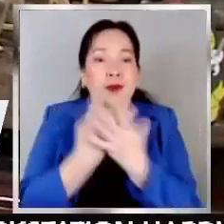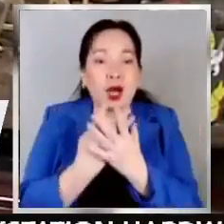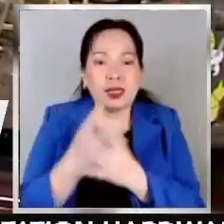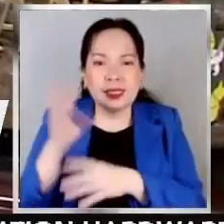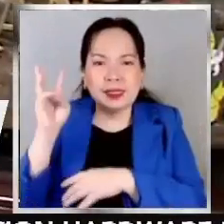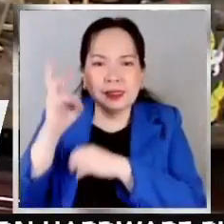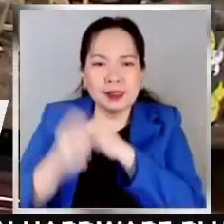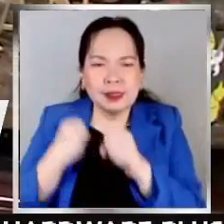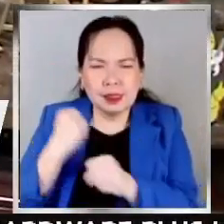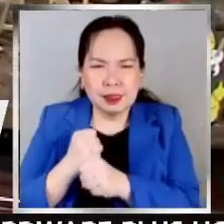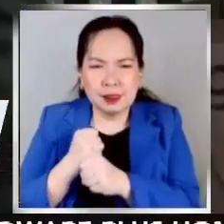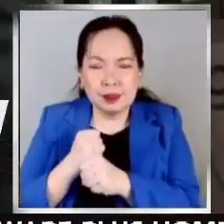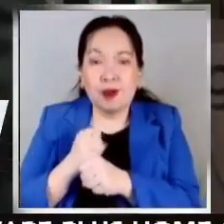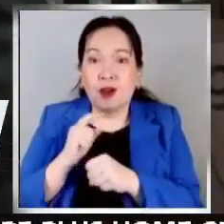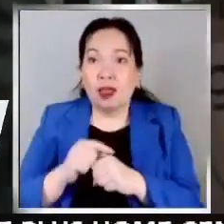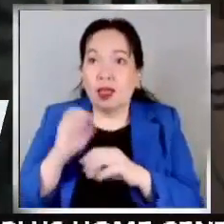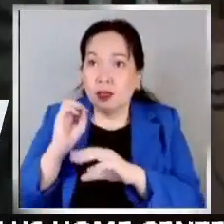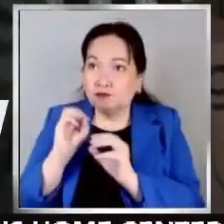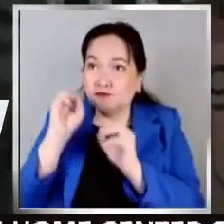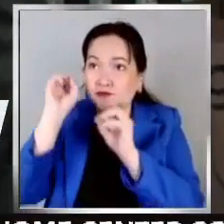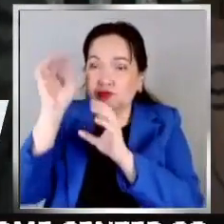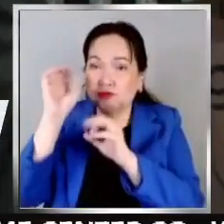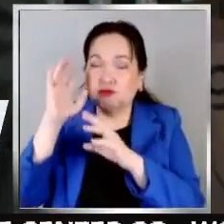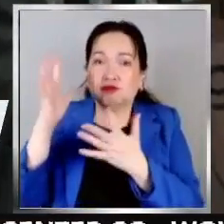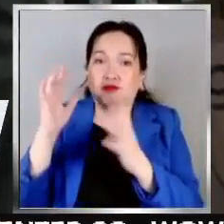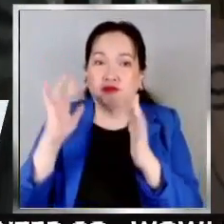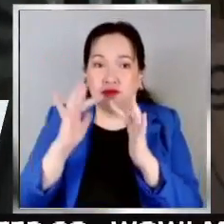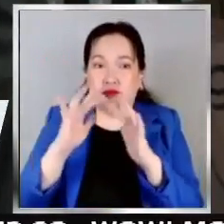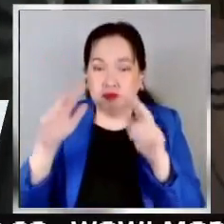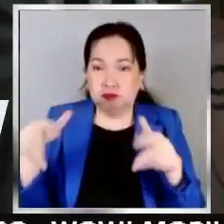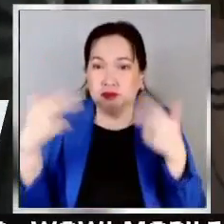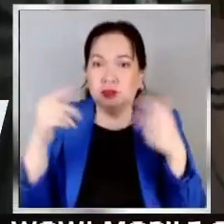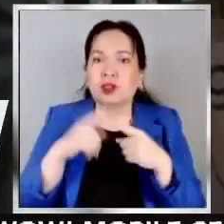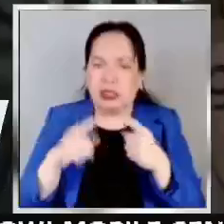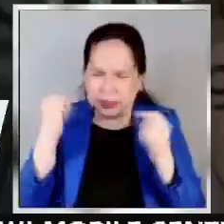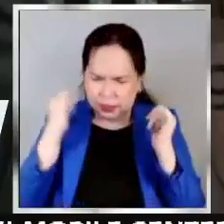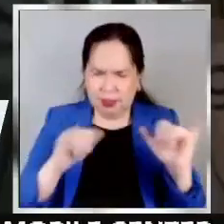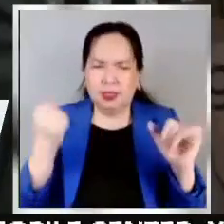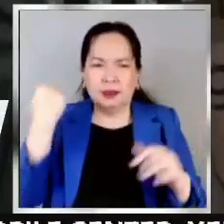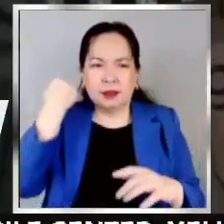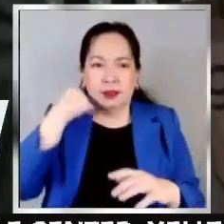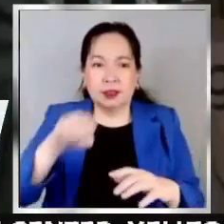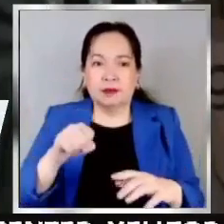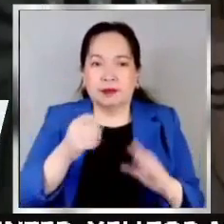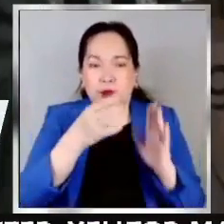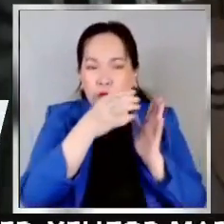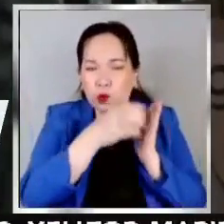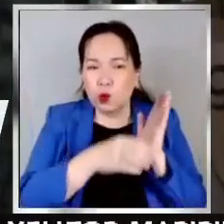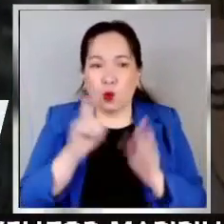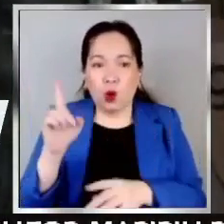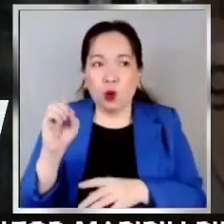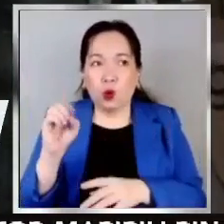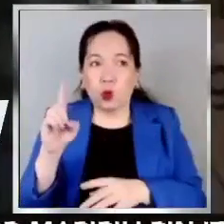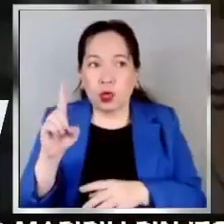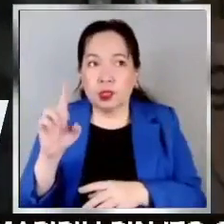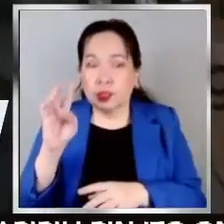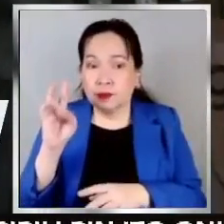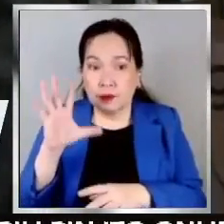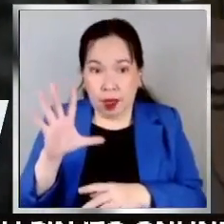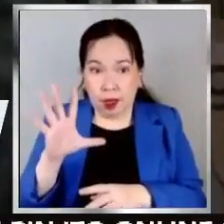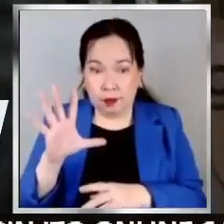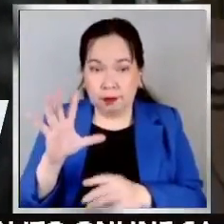in-upload online ang prank video, pwedeng maging violation niya ng Article 10175 o yung tinatawag